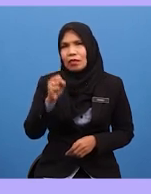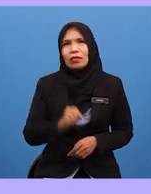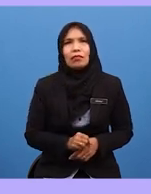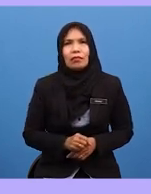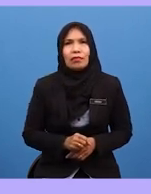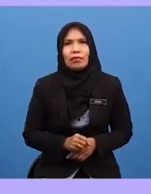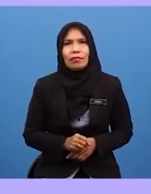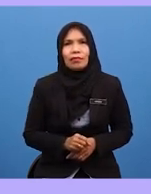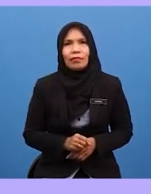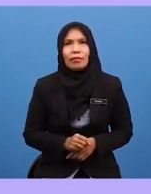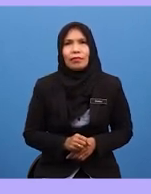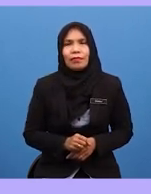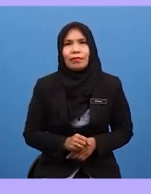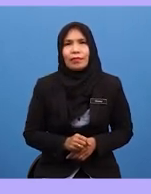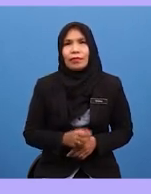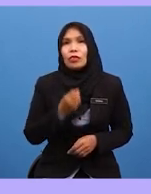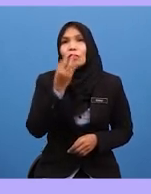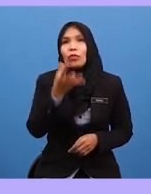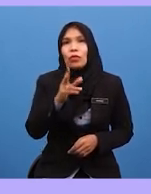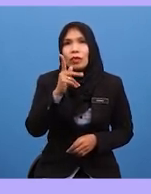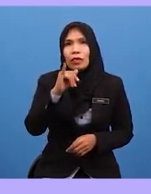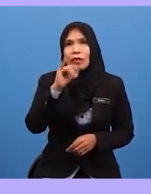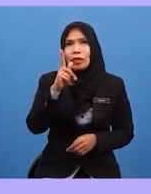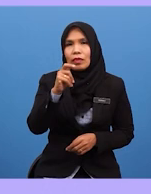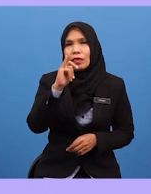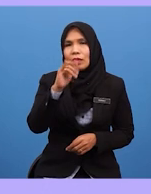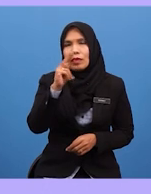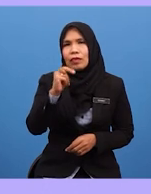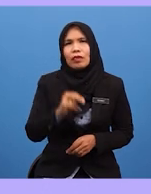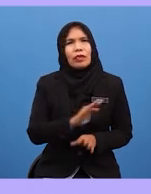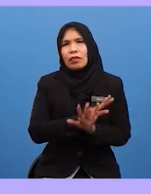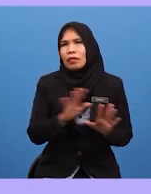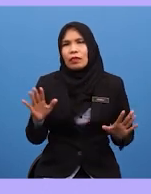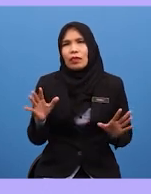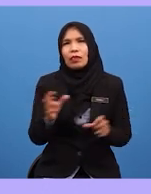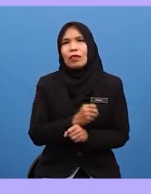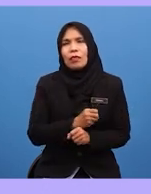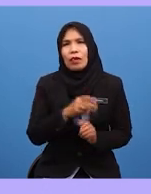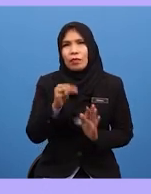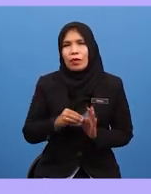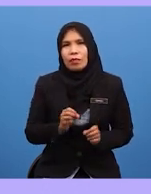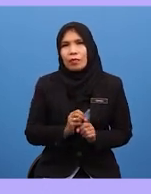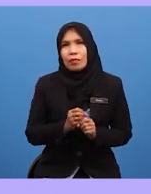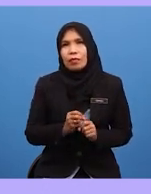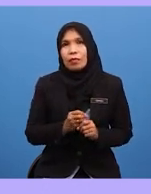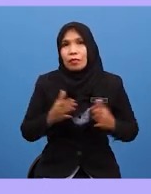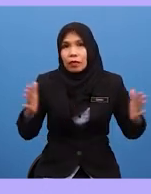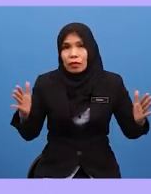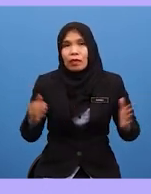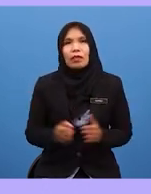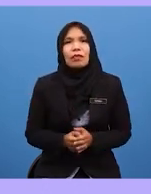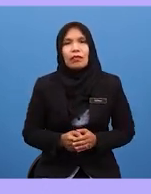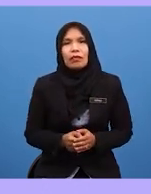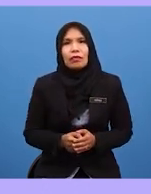kitin. Rangka ini tidak dapat membesar selaras dengan pertumbuhan serangga.